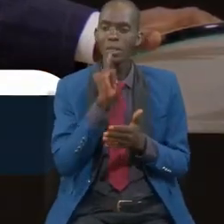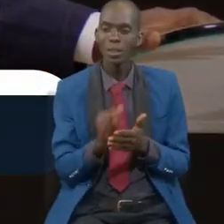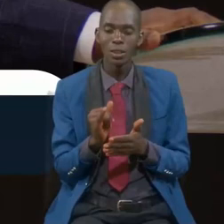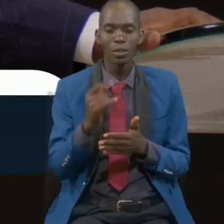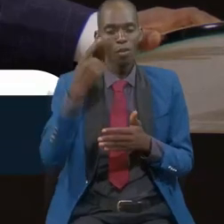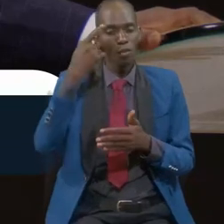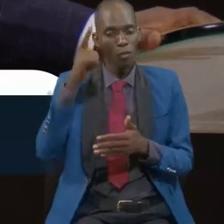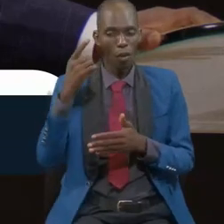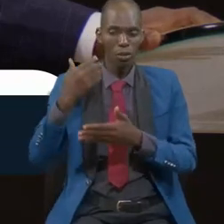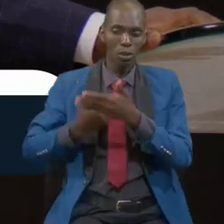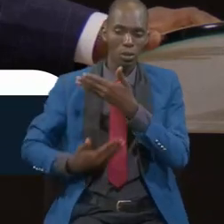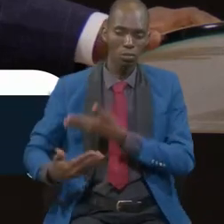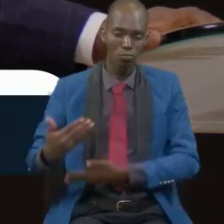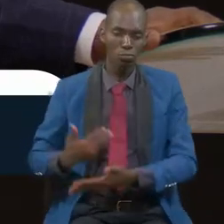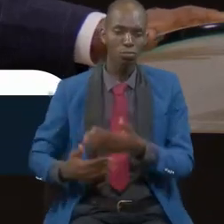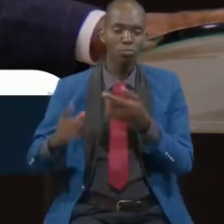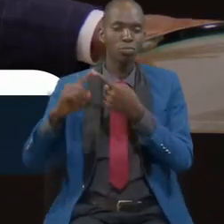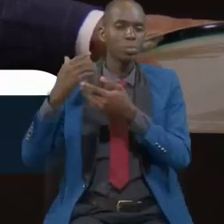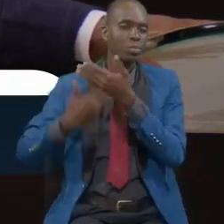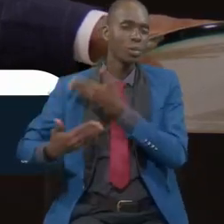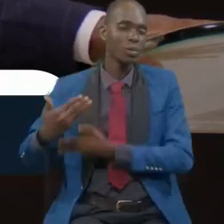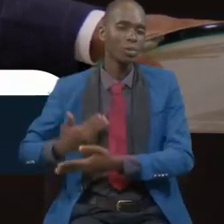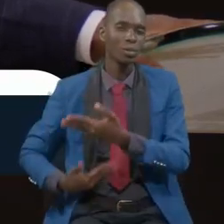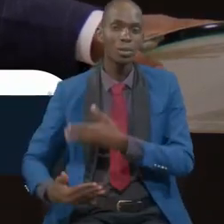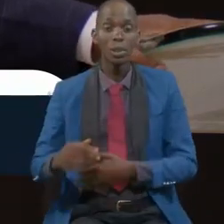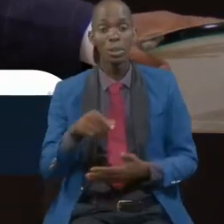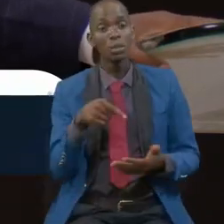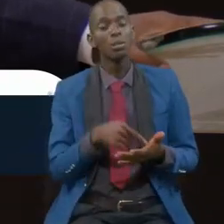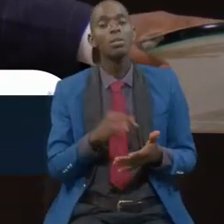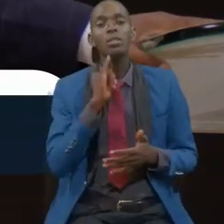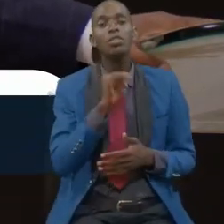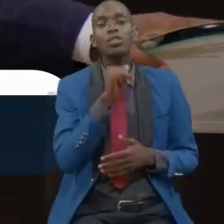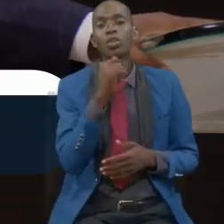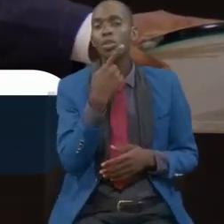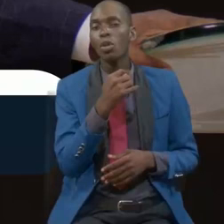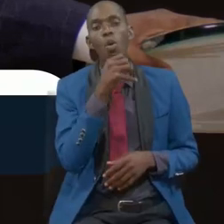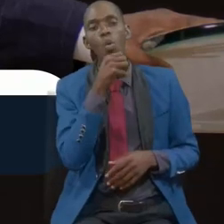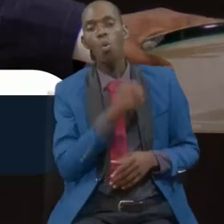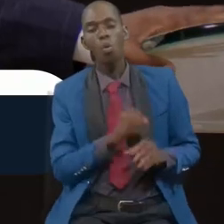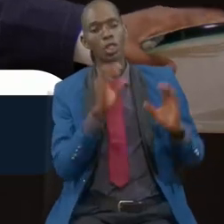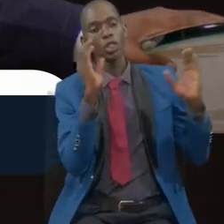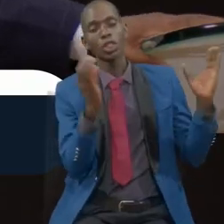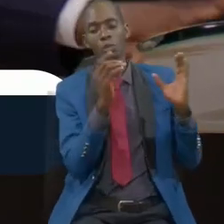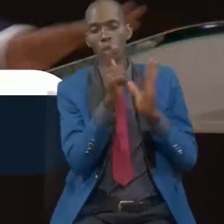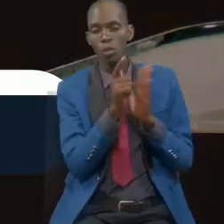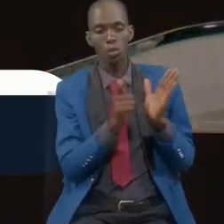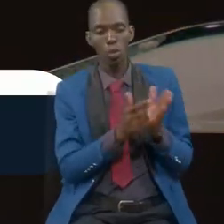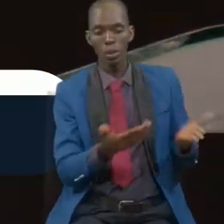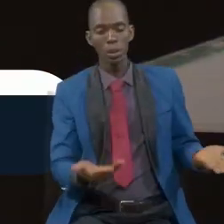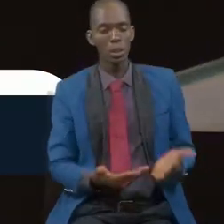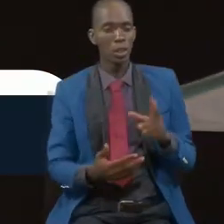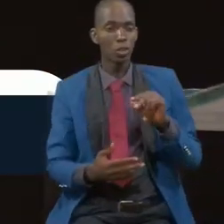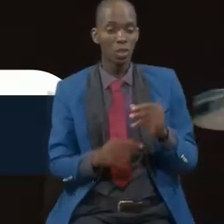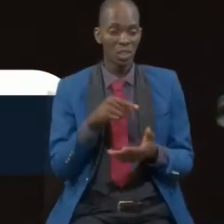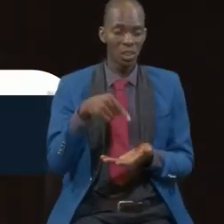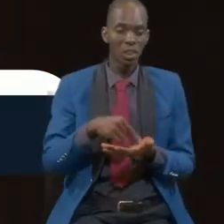génération. C'est renouvelé pour tout le monde dans le royaume. Ce n'est pas l'ancienne loi cérémoniale.